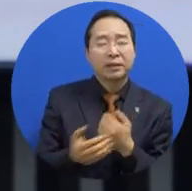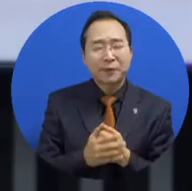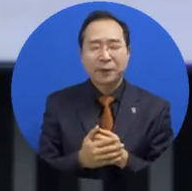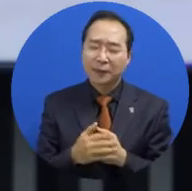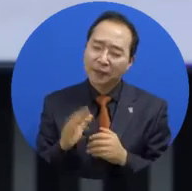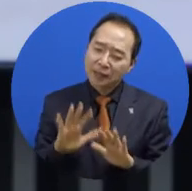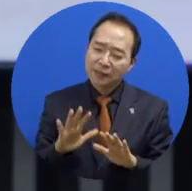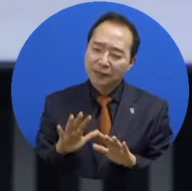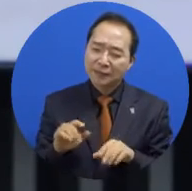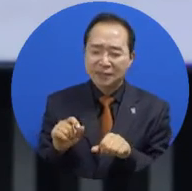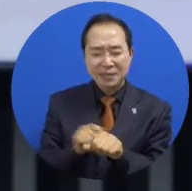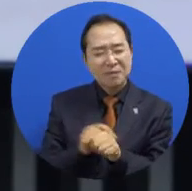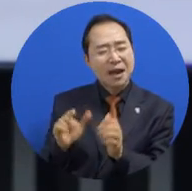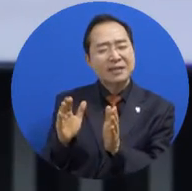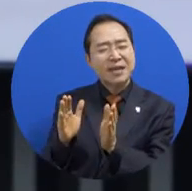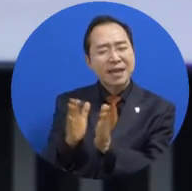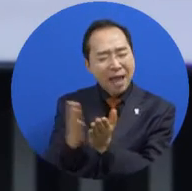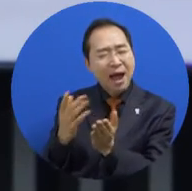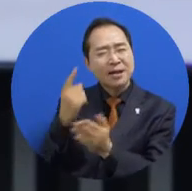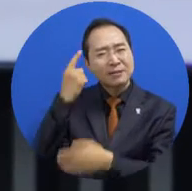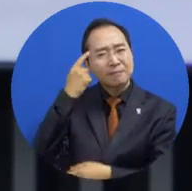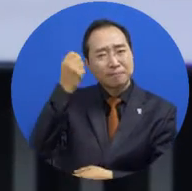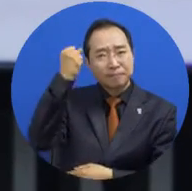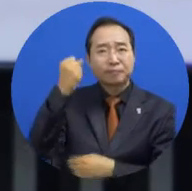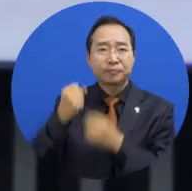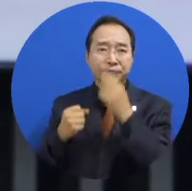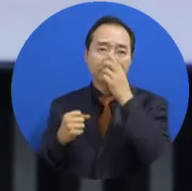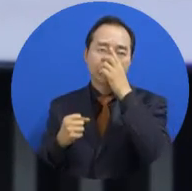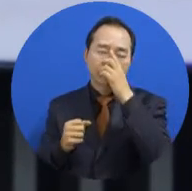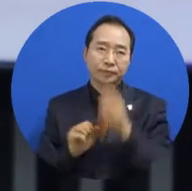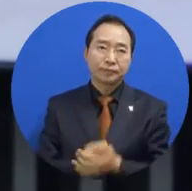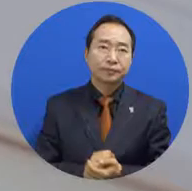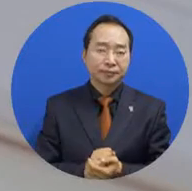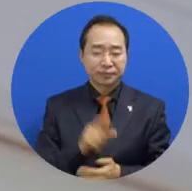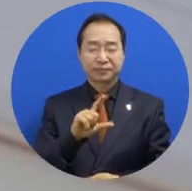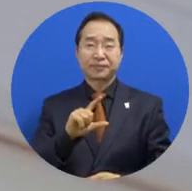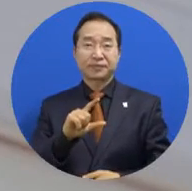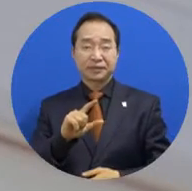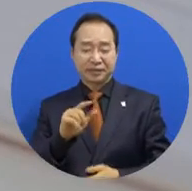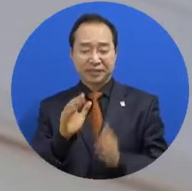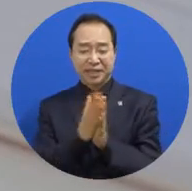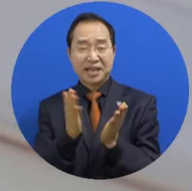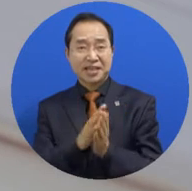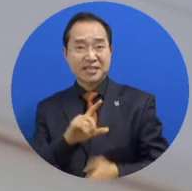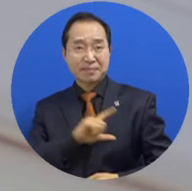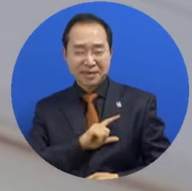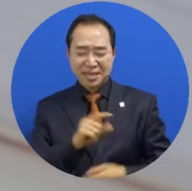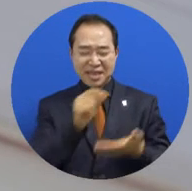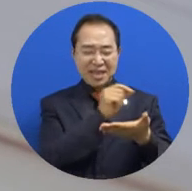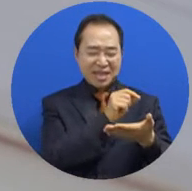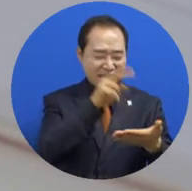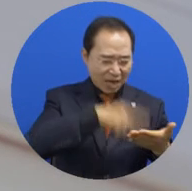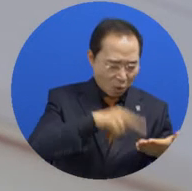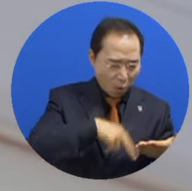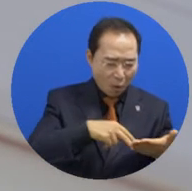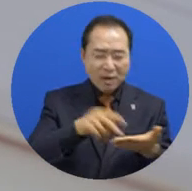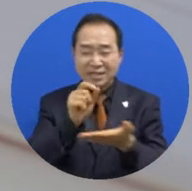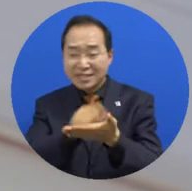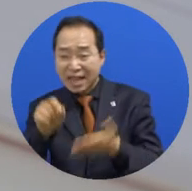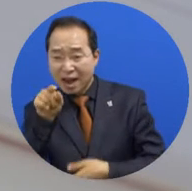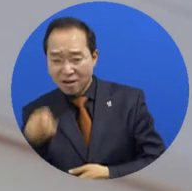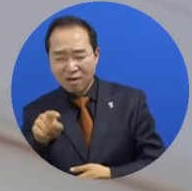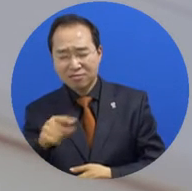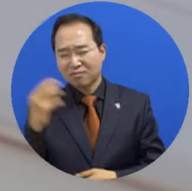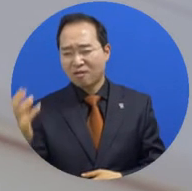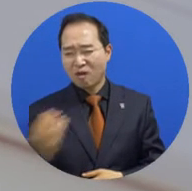저 자신도 굉장히 각별한 느낌을 받게 됐습니다. 그래서 이제 제목이 이 읽고 쓴다는 거